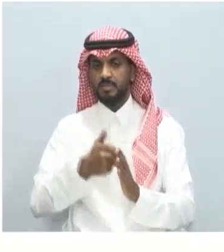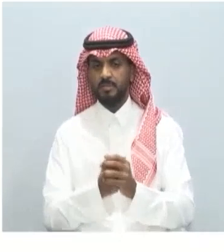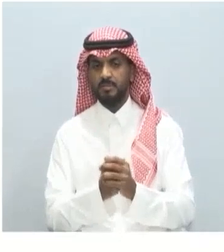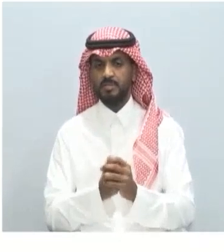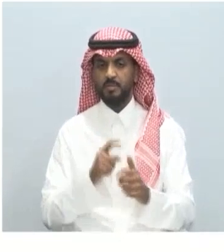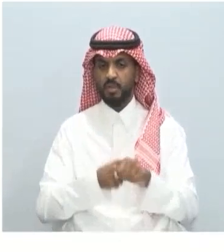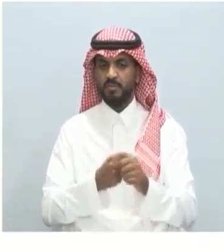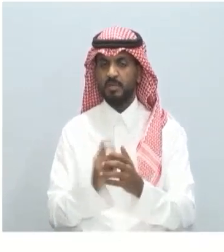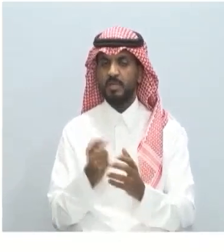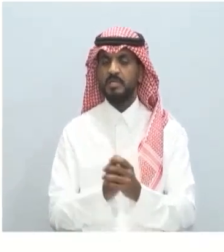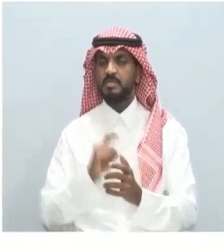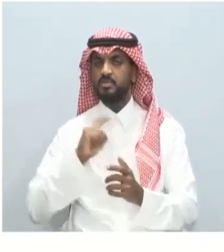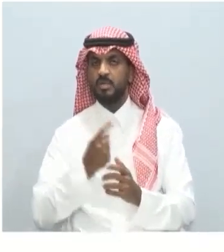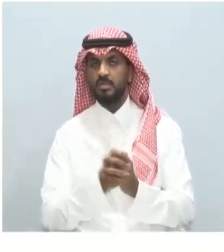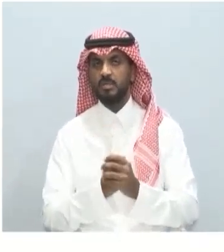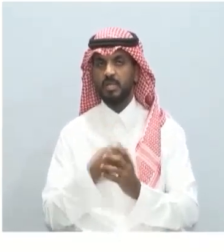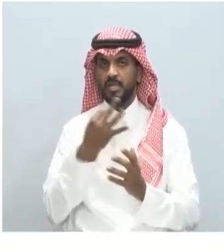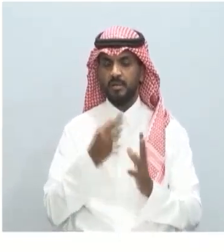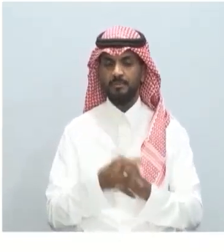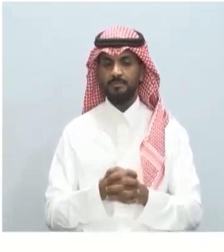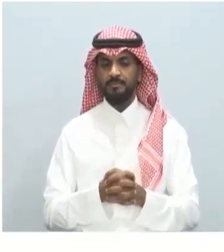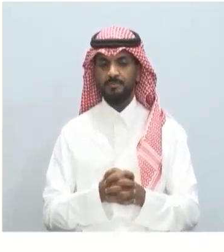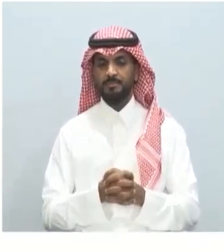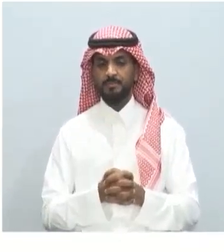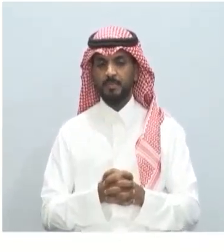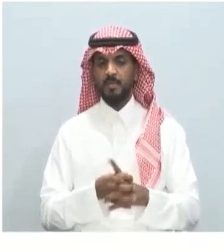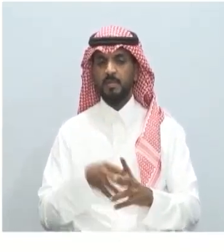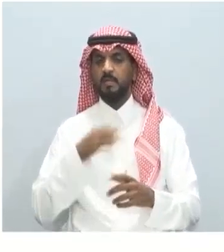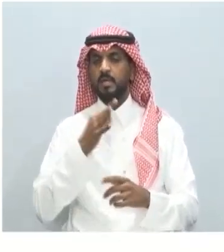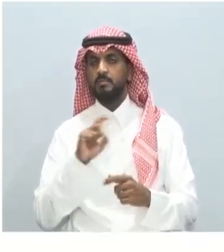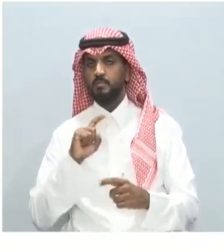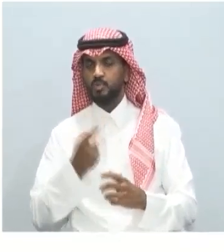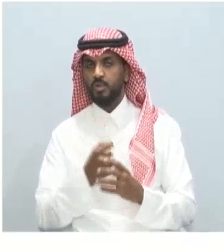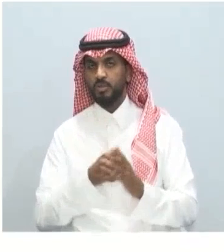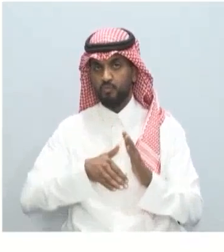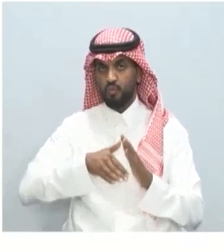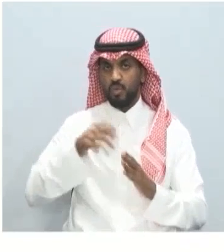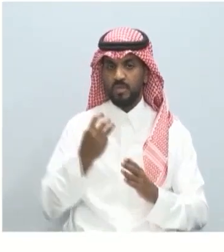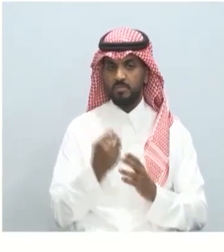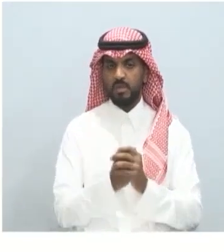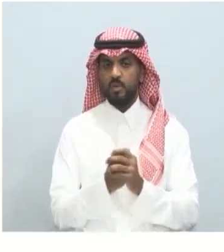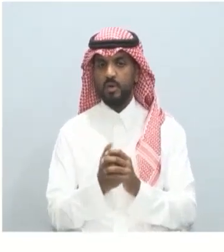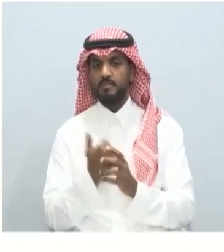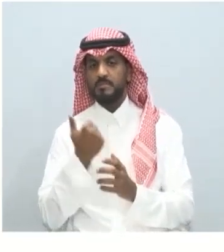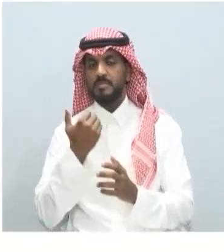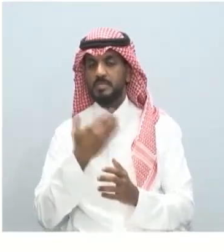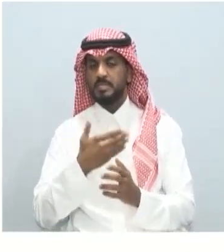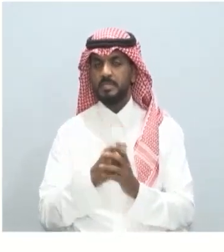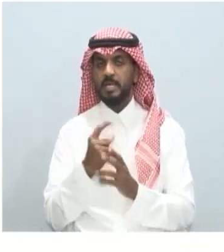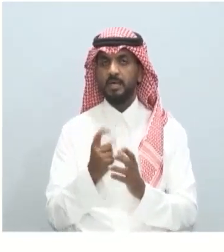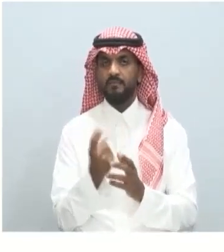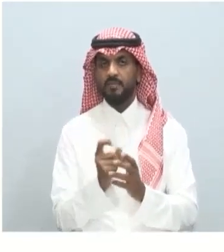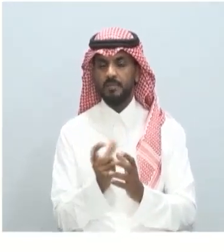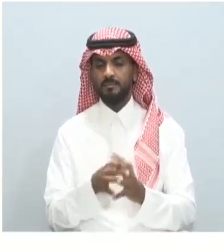منظم القراءه للزياده من سرعه القراءه ايضا تقرا بسرعه تفوق ال 350 كلمه في